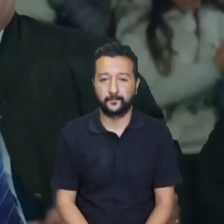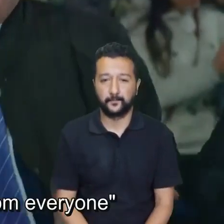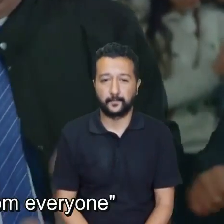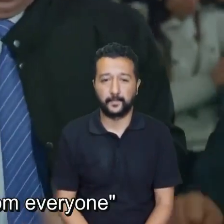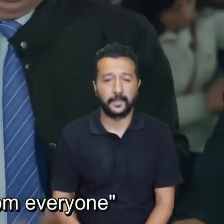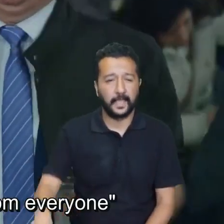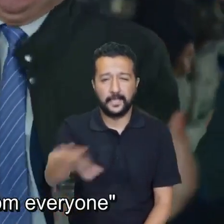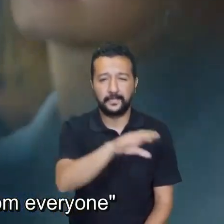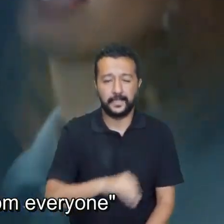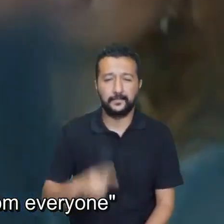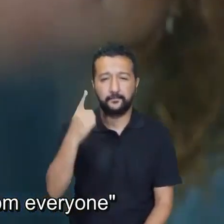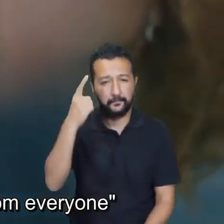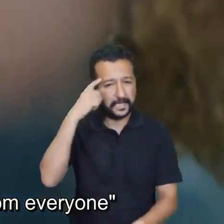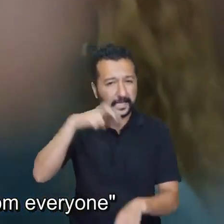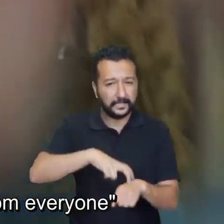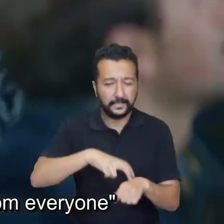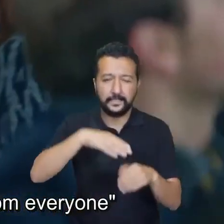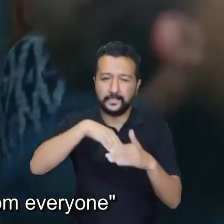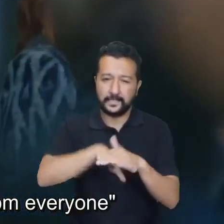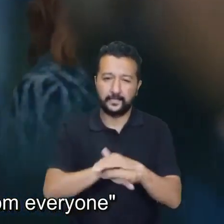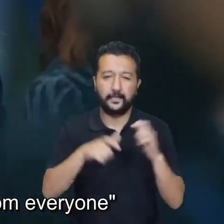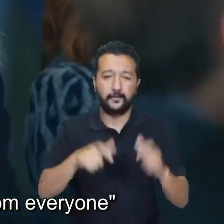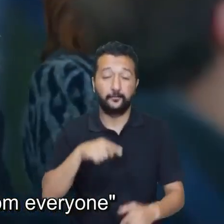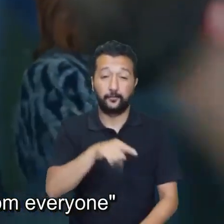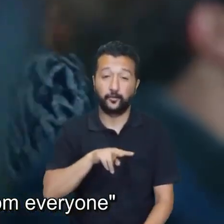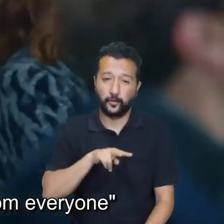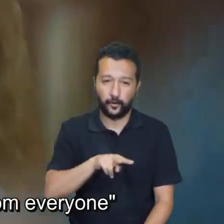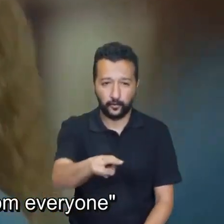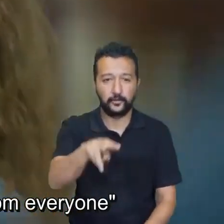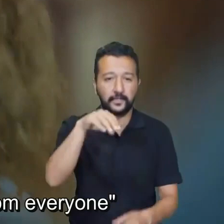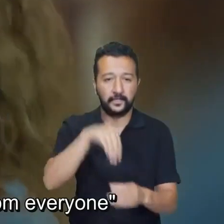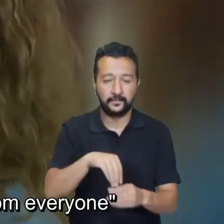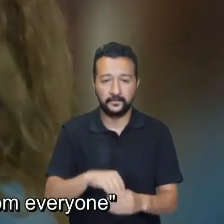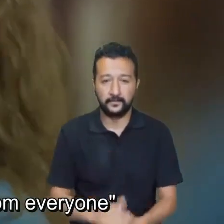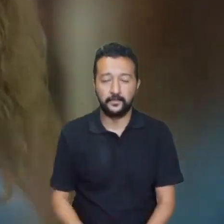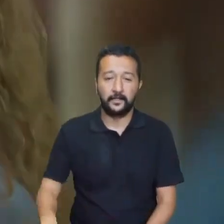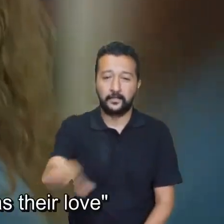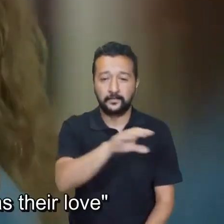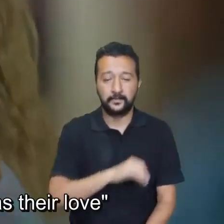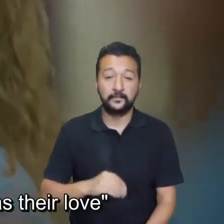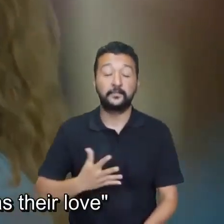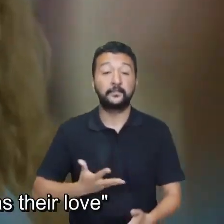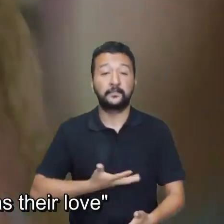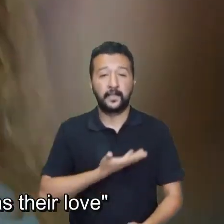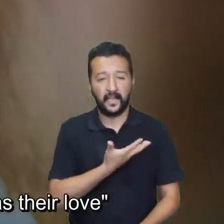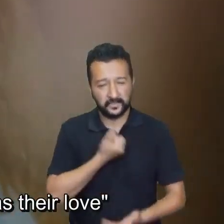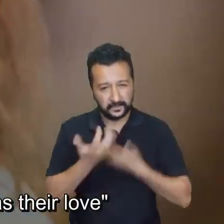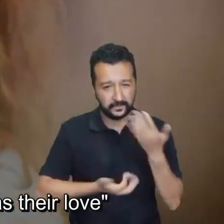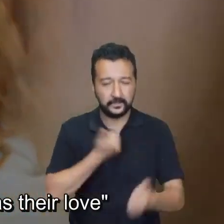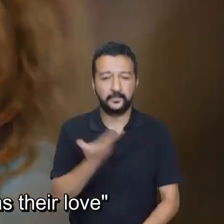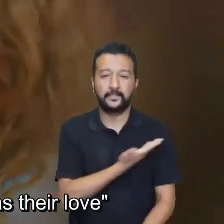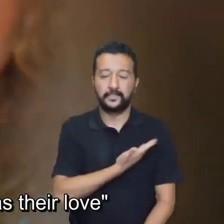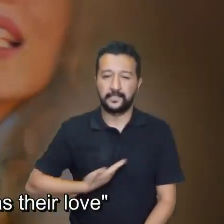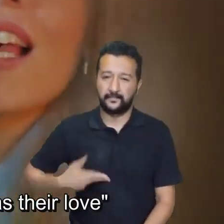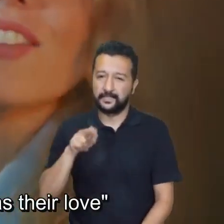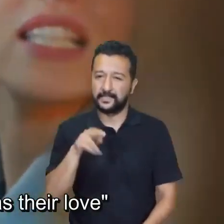Teran uzanıp masada karşısında duran Şevket'in yanağını sıktı. Adile Münir'e doğru bakıp kuyruğunu gönderdi. Herkesin